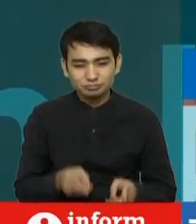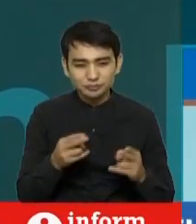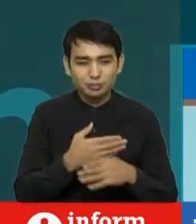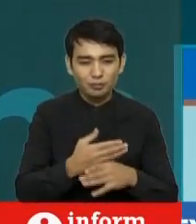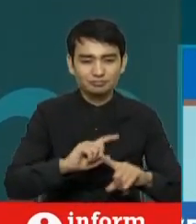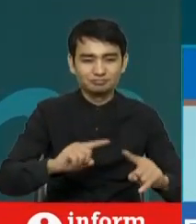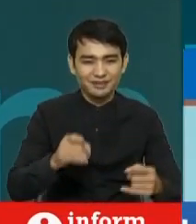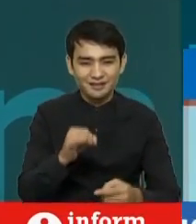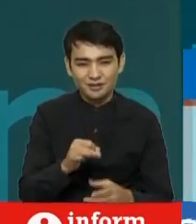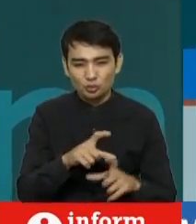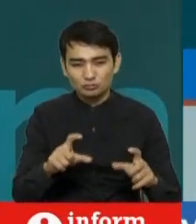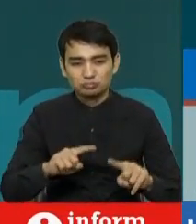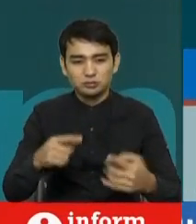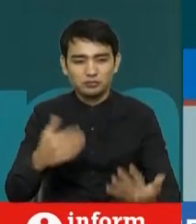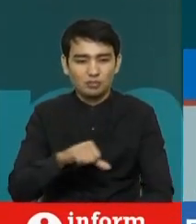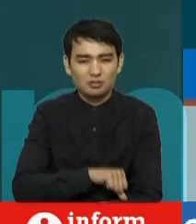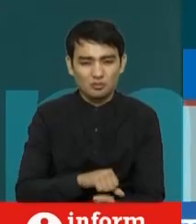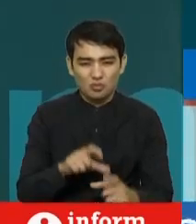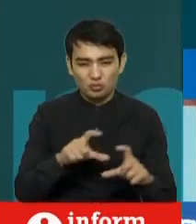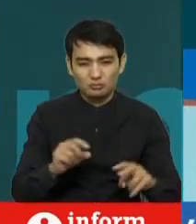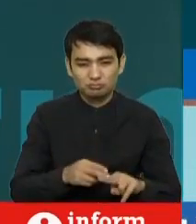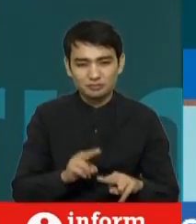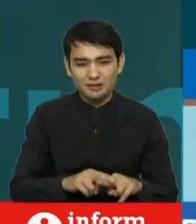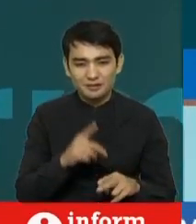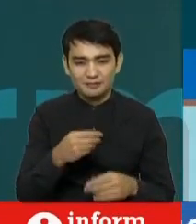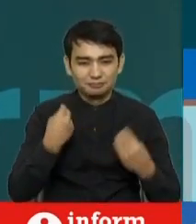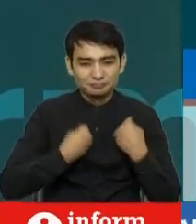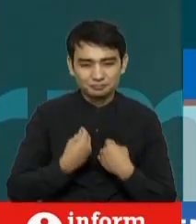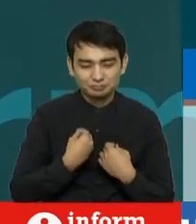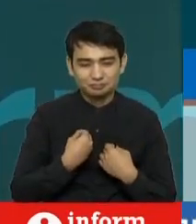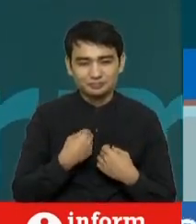ничего не заподозрили На захват пошли переодевшись в рождественские